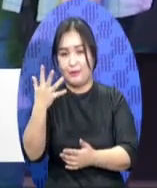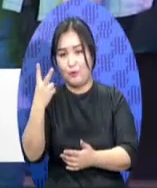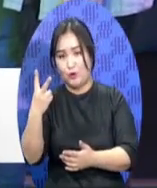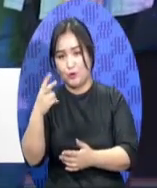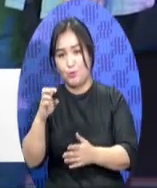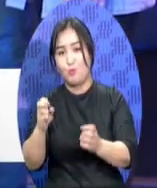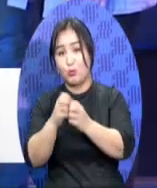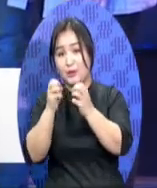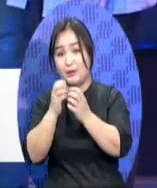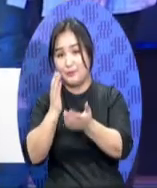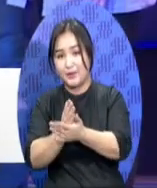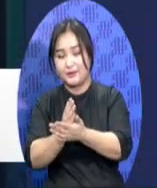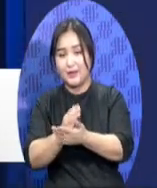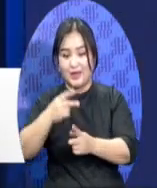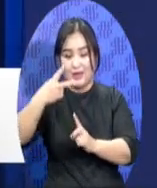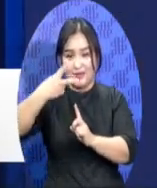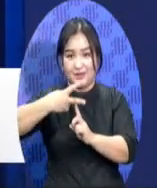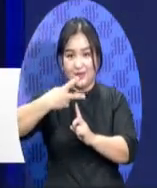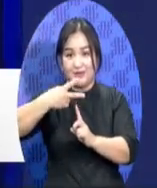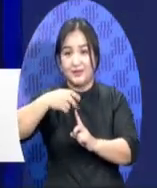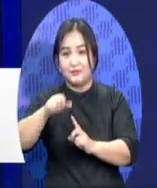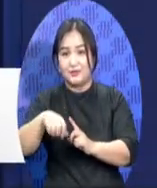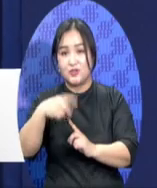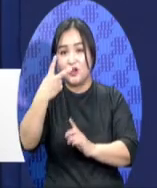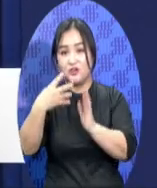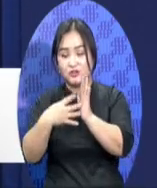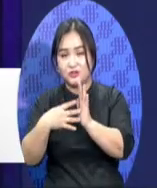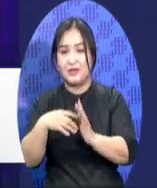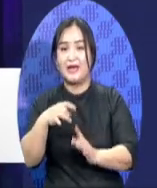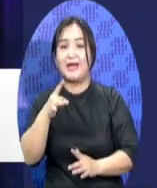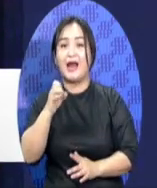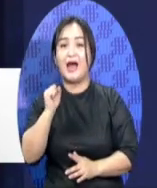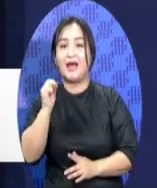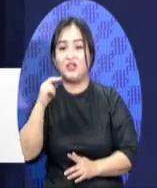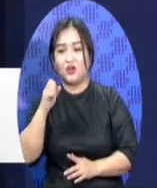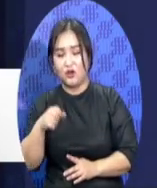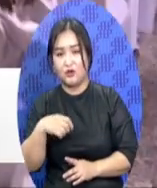29 нэвтрүүлэг, радиогийн 35 нэвтрүүлэг, за мультимедиа нийтлийн төрөлд